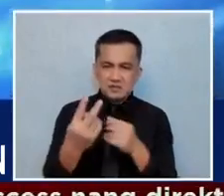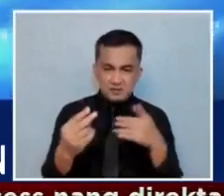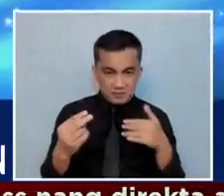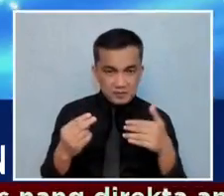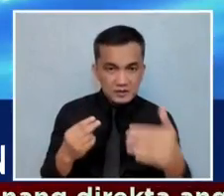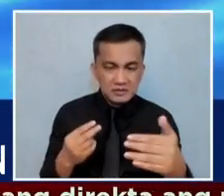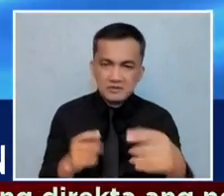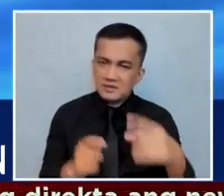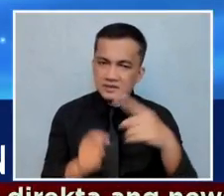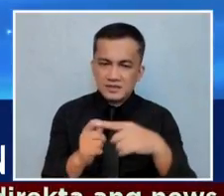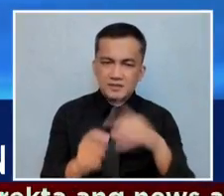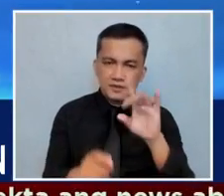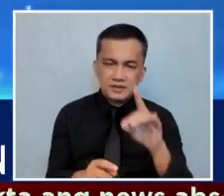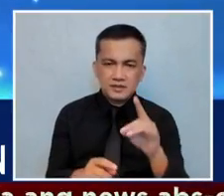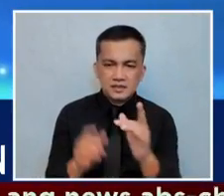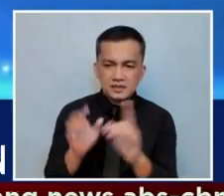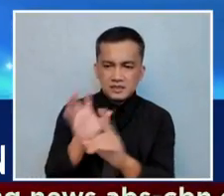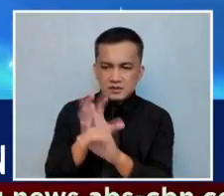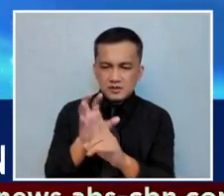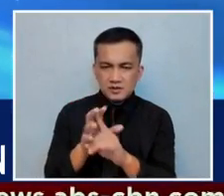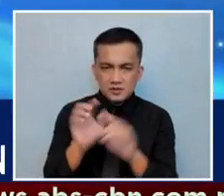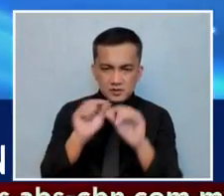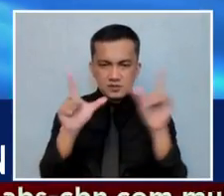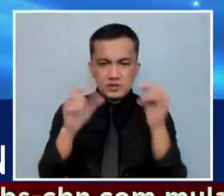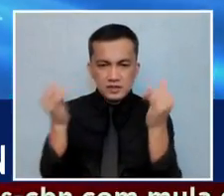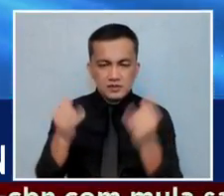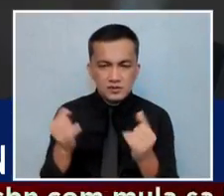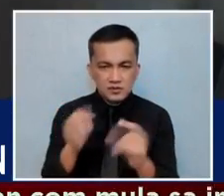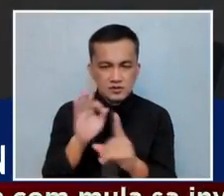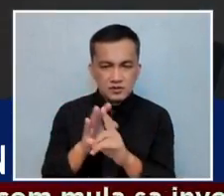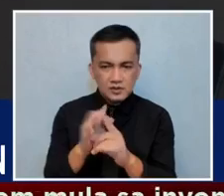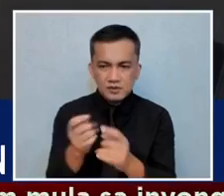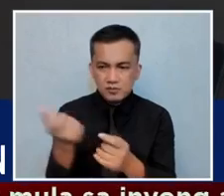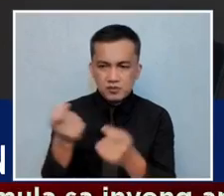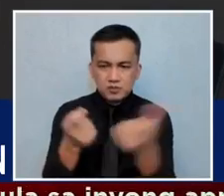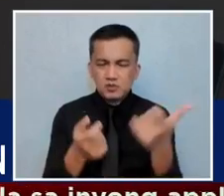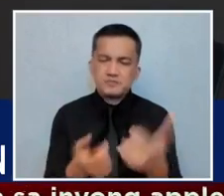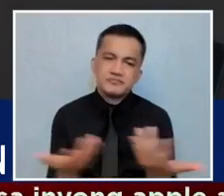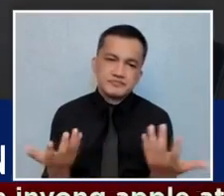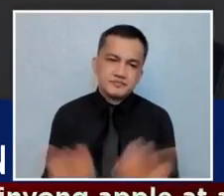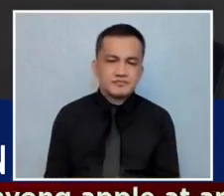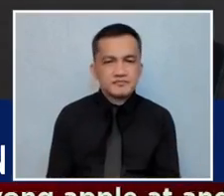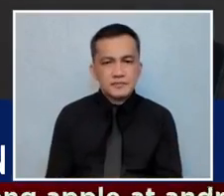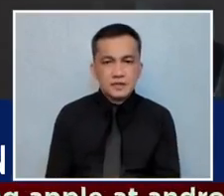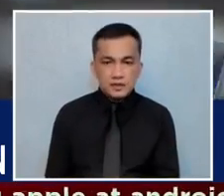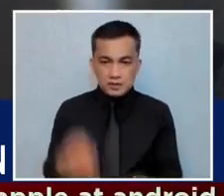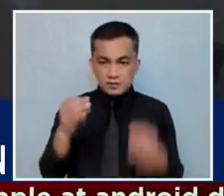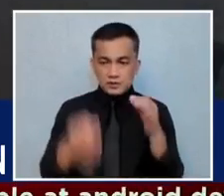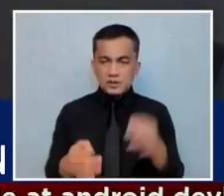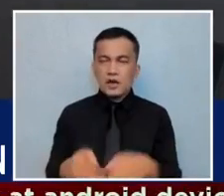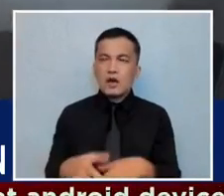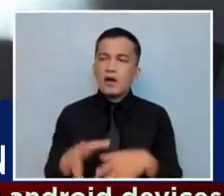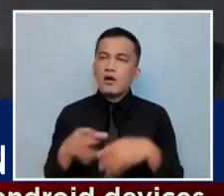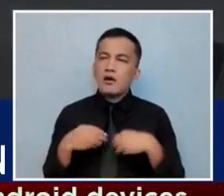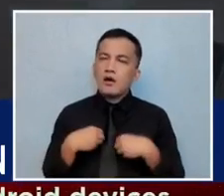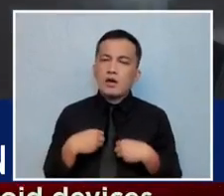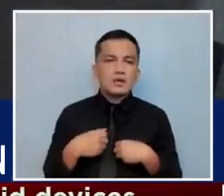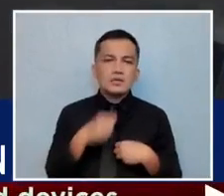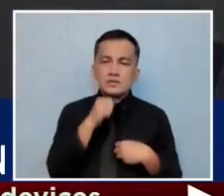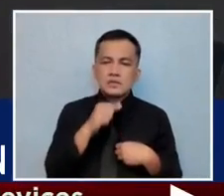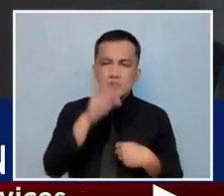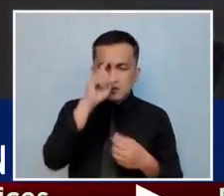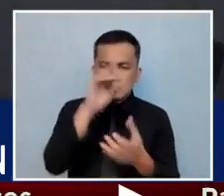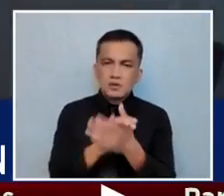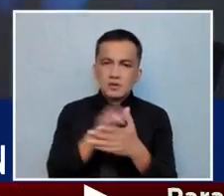8. Trending at ikinagulat ng Idol fans ang eliminasyon. Maging mga hurado umaming hindi makapaniwala sa resulta